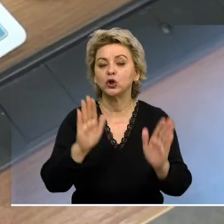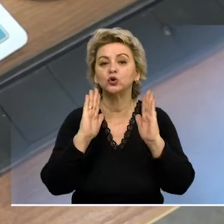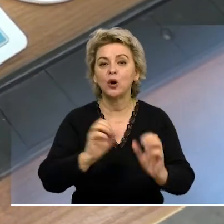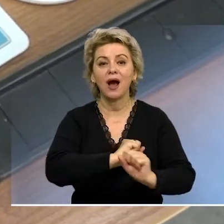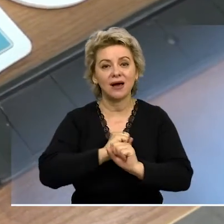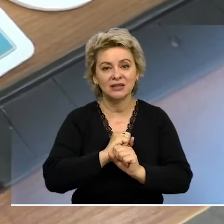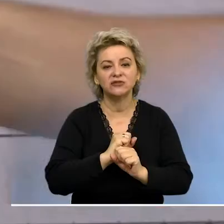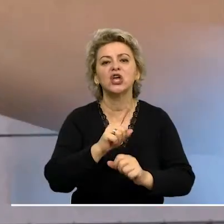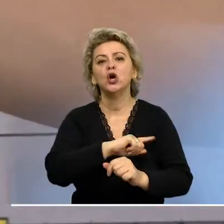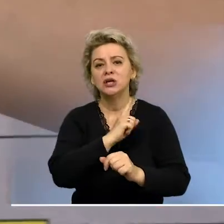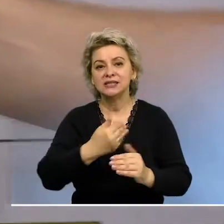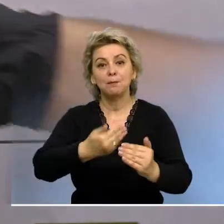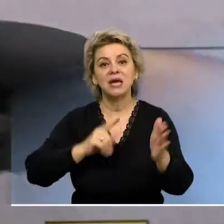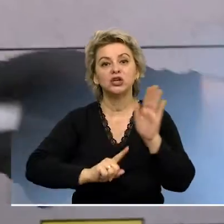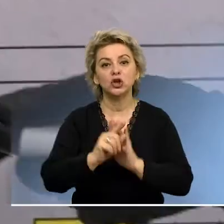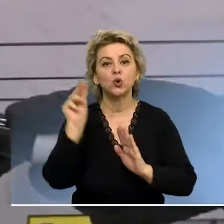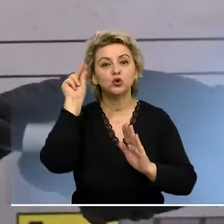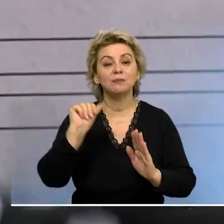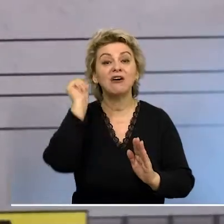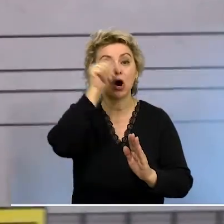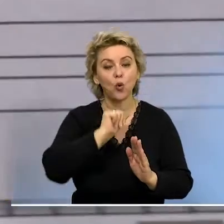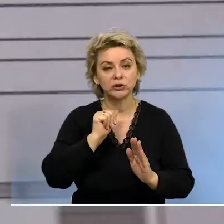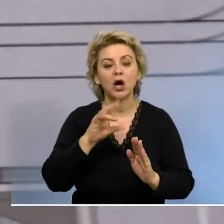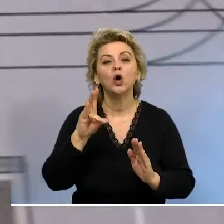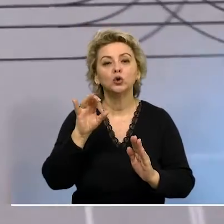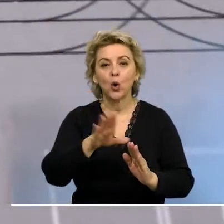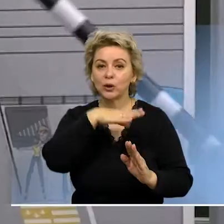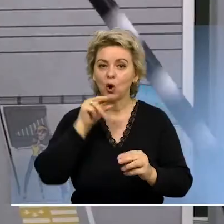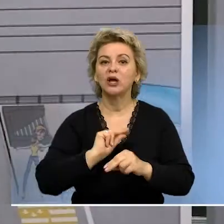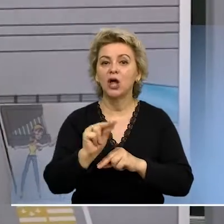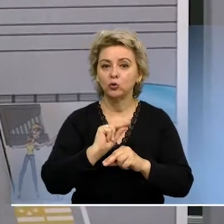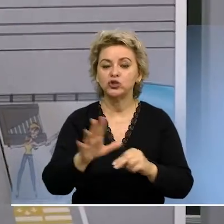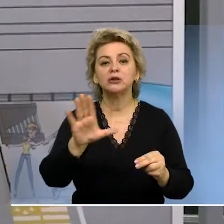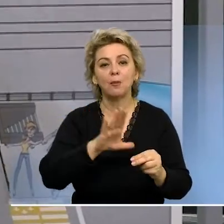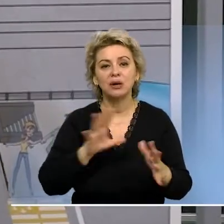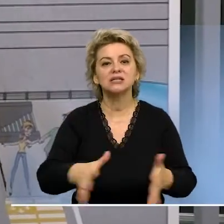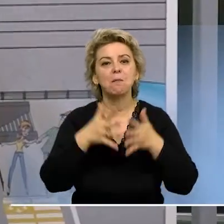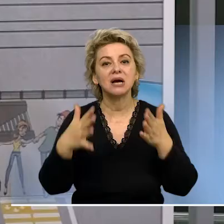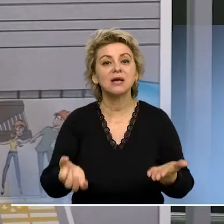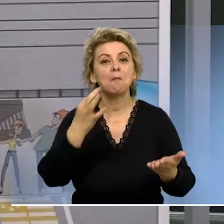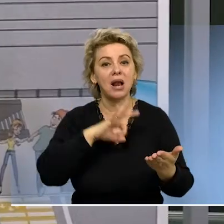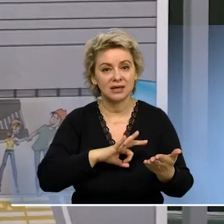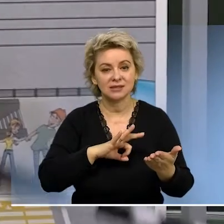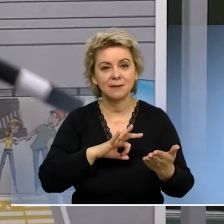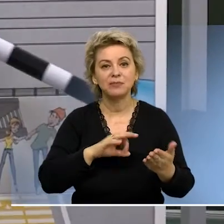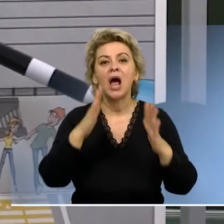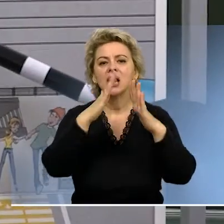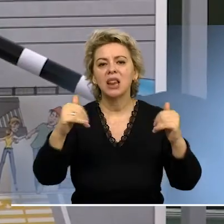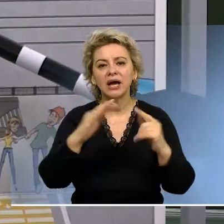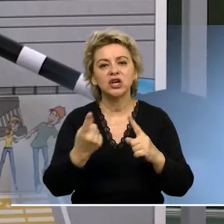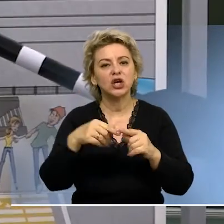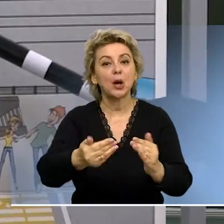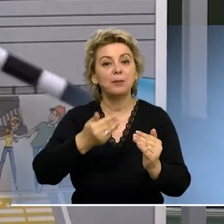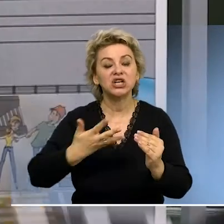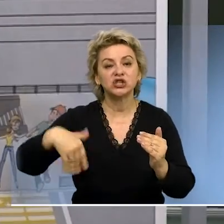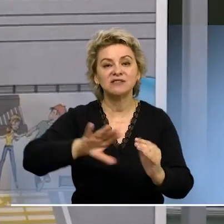Летний лагерь позволяет детям не просто отдохнуть и набраться сил перед началом нового учебного года, но и многому научить, быть максимально